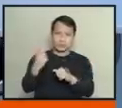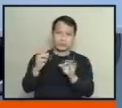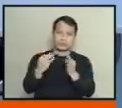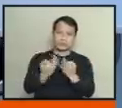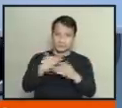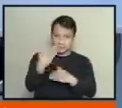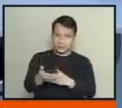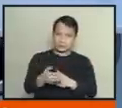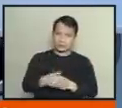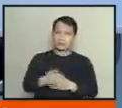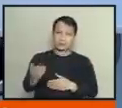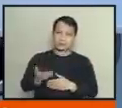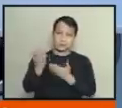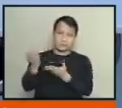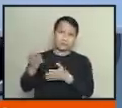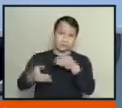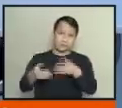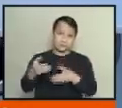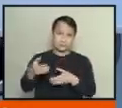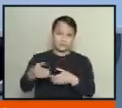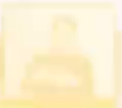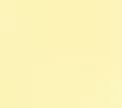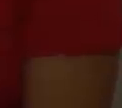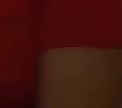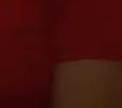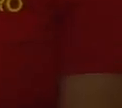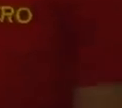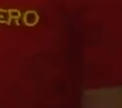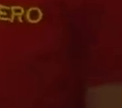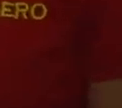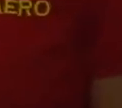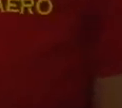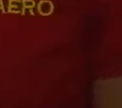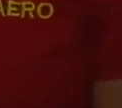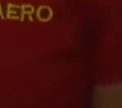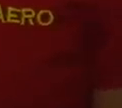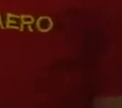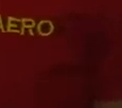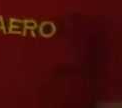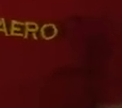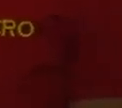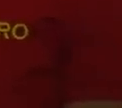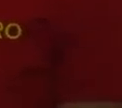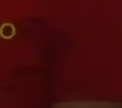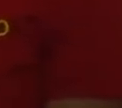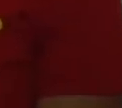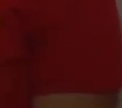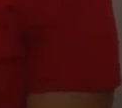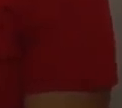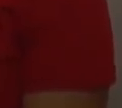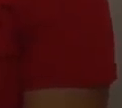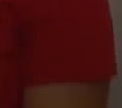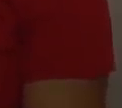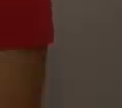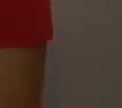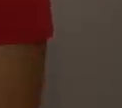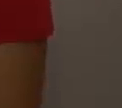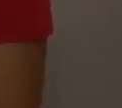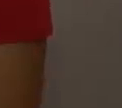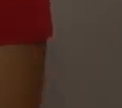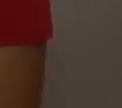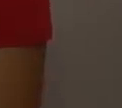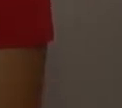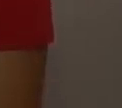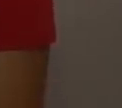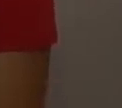Pag di siya sumunod, korte. Okay, ma'am? Opo, sir. Sige, ma'am. Kailan mo huli siyang nakausap, itong ex mo? Nung nag-away lang po kami. Dahil